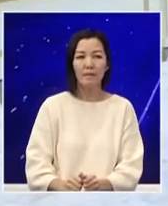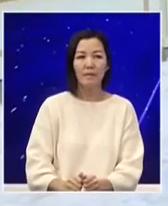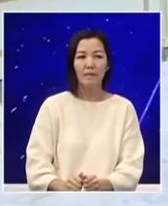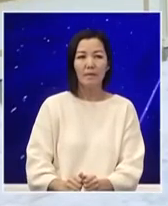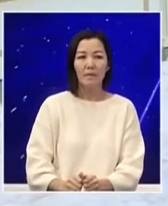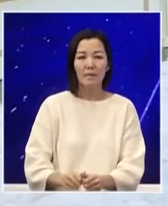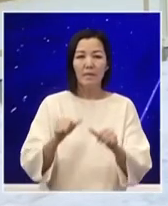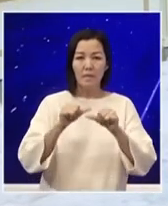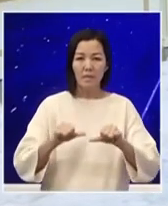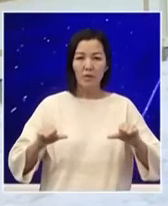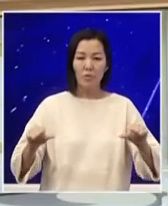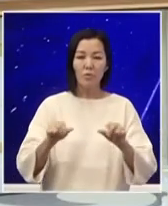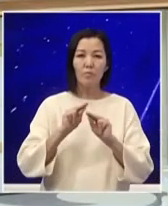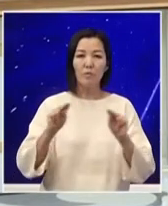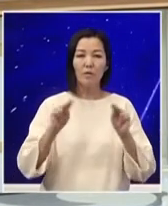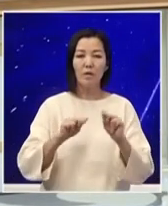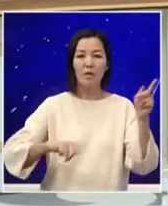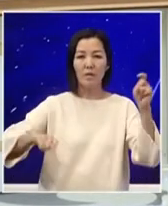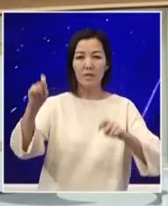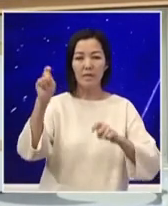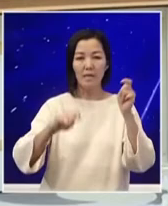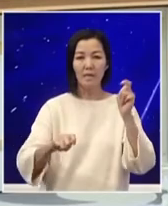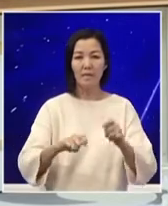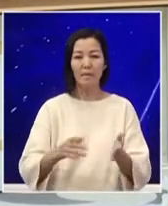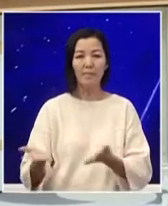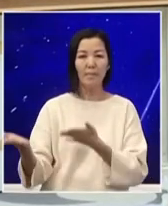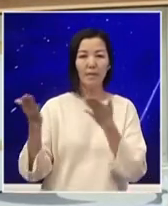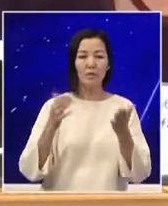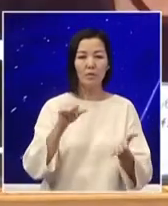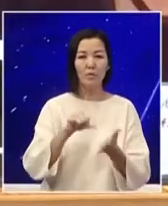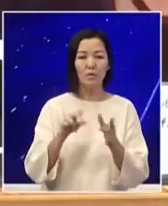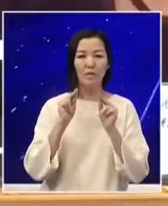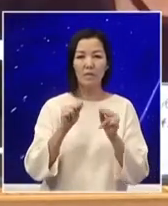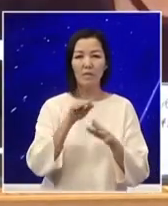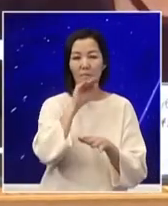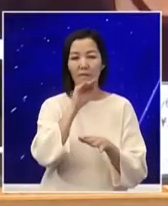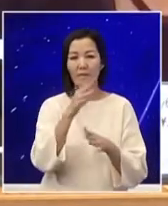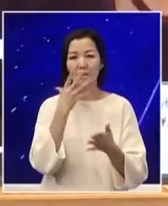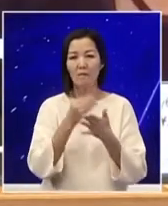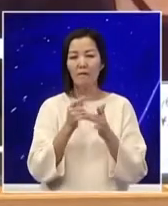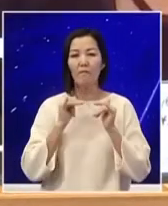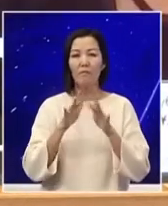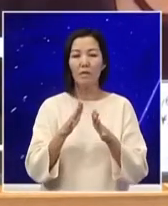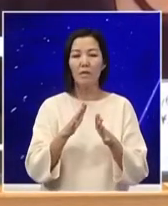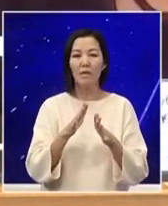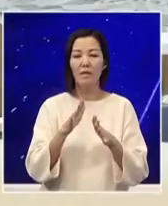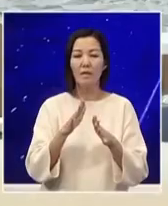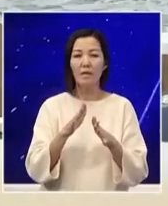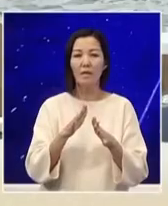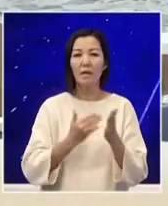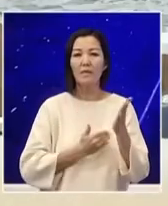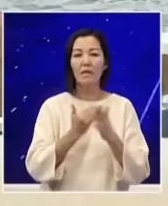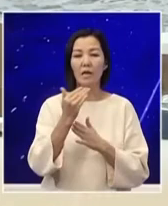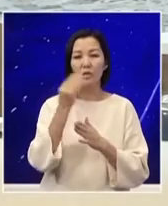круглым столом учителя с разных уголков края ЖТСУ. Каждый из присутствующих – настоящий профессионал своего дела, который болеет душой за повышение